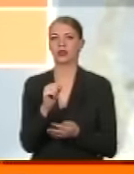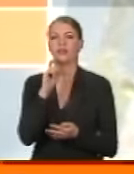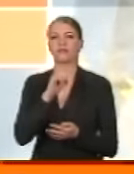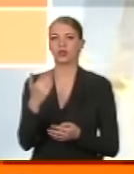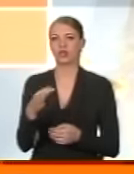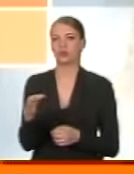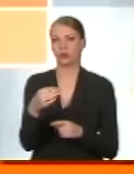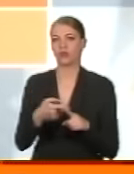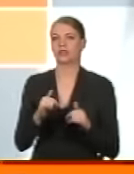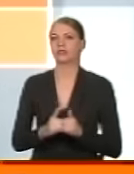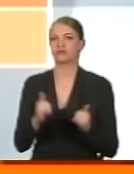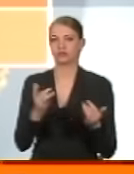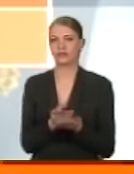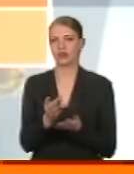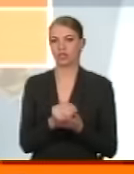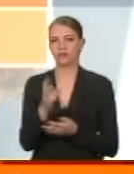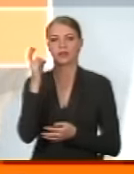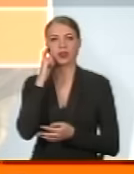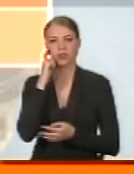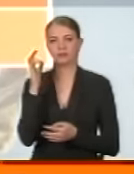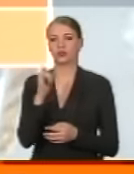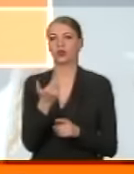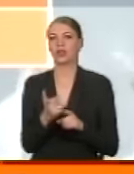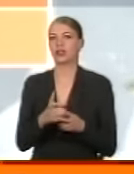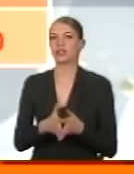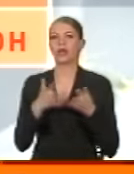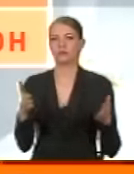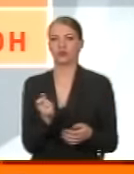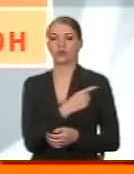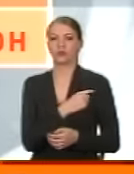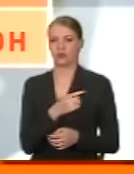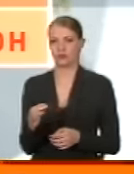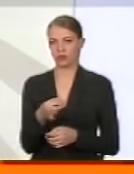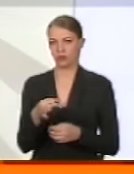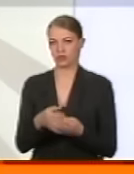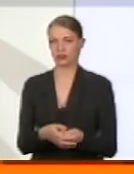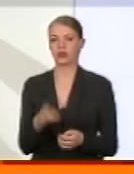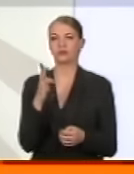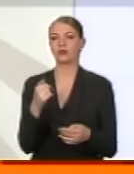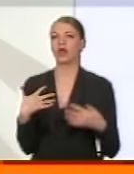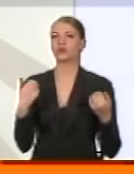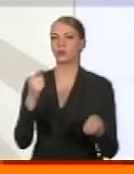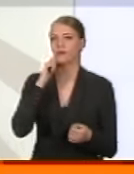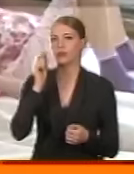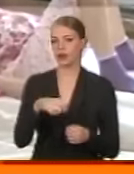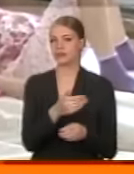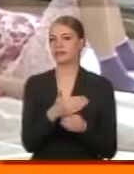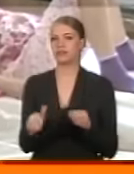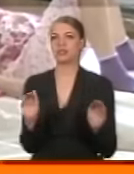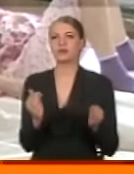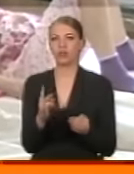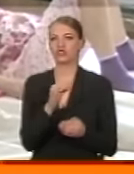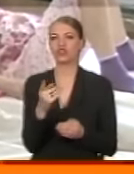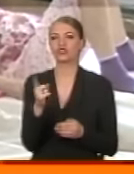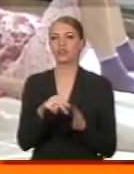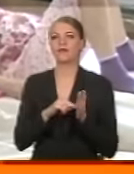Вінницьку область. Це перевищило фінансування Київської та найбільшої Одеської області. На здоров'я українцям виділили менше,